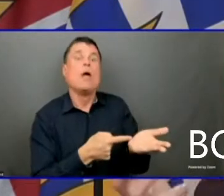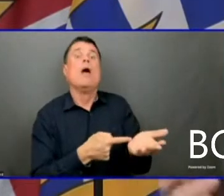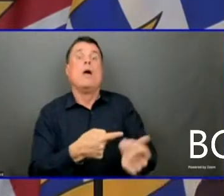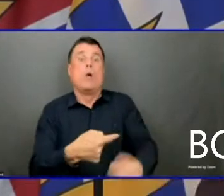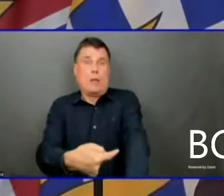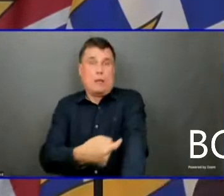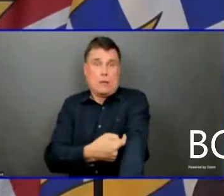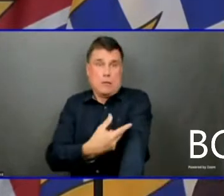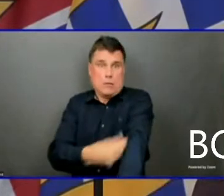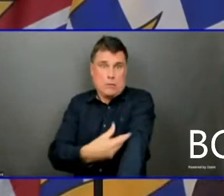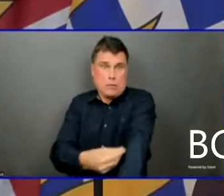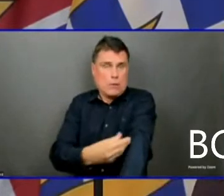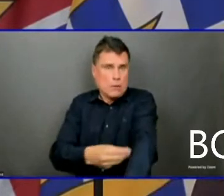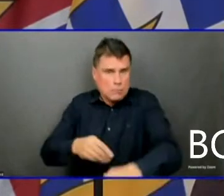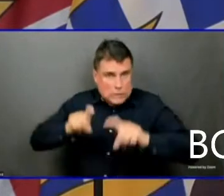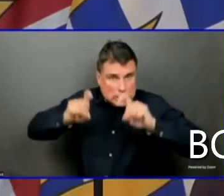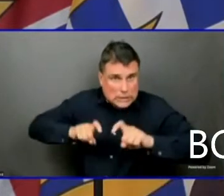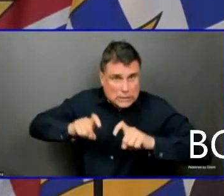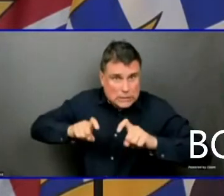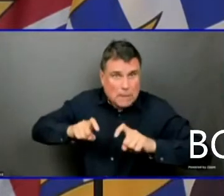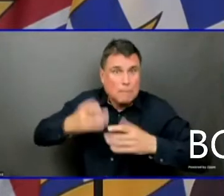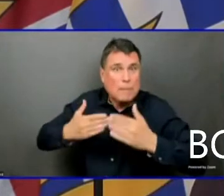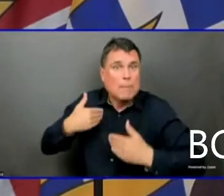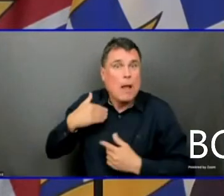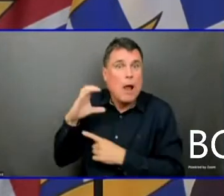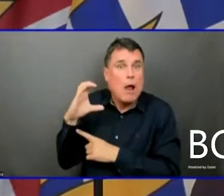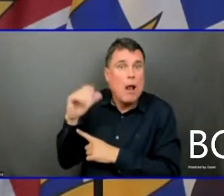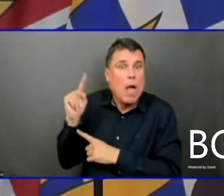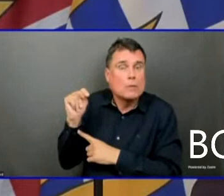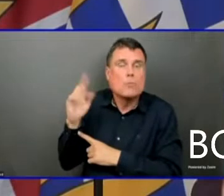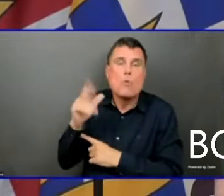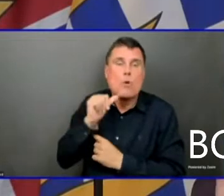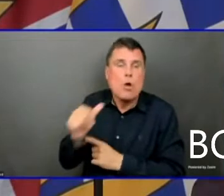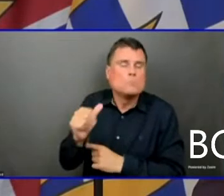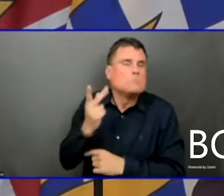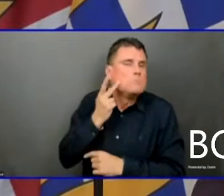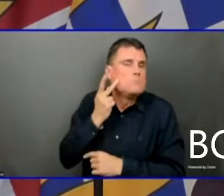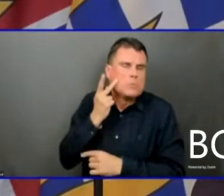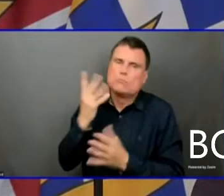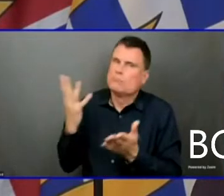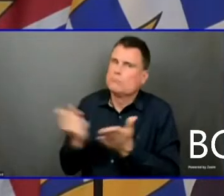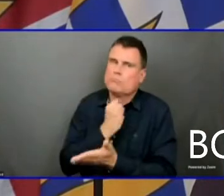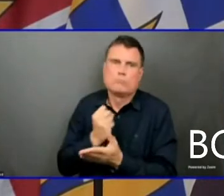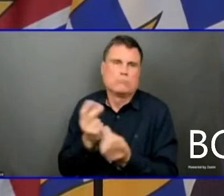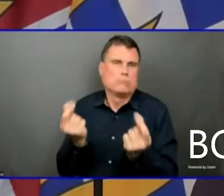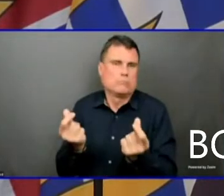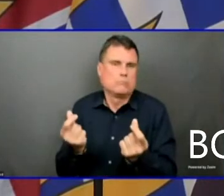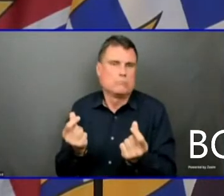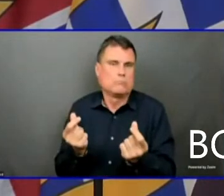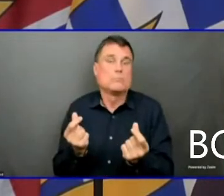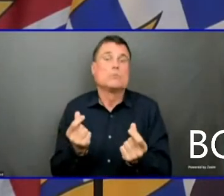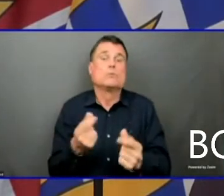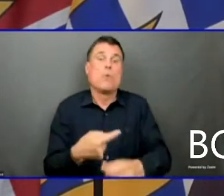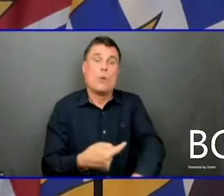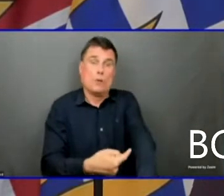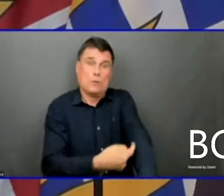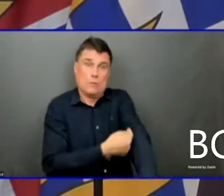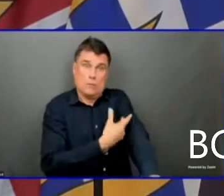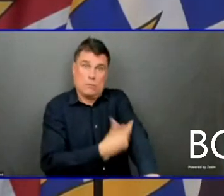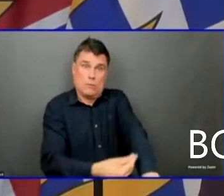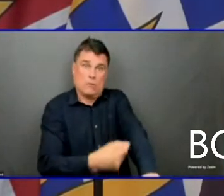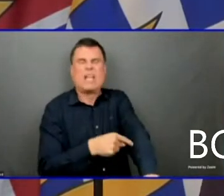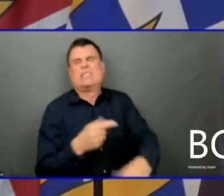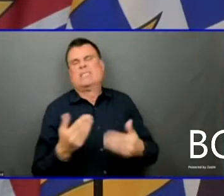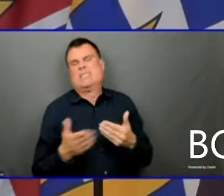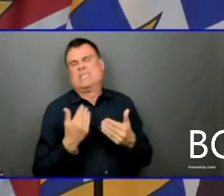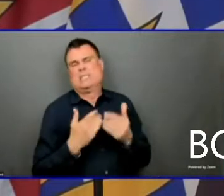治疗。所以阿斯利康严重副作用今天是第2例报告 ，Bc 省这个他说虽然很